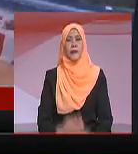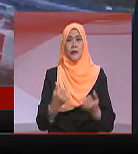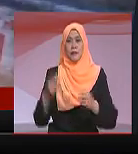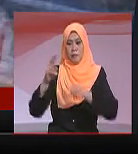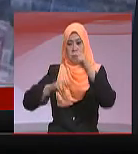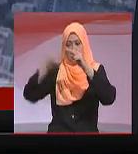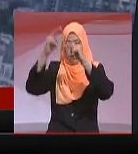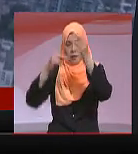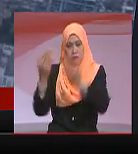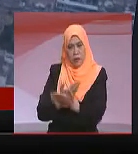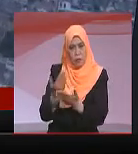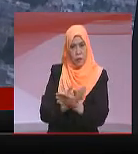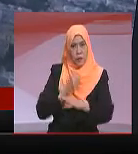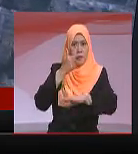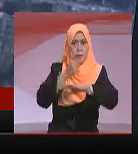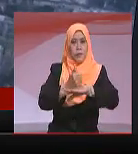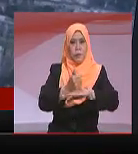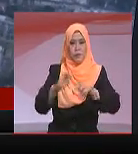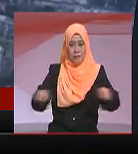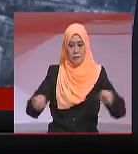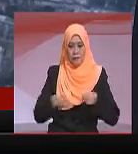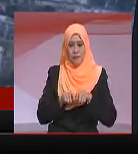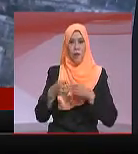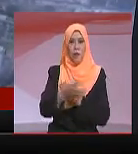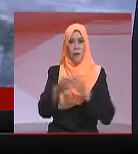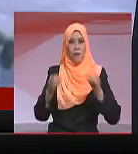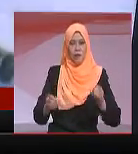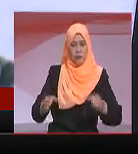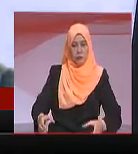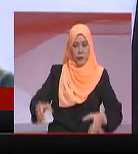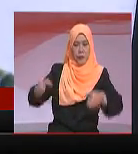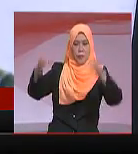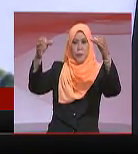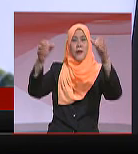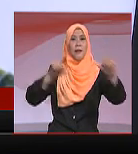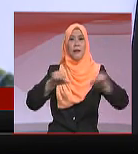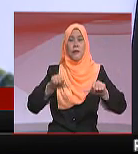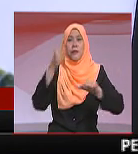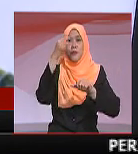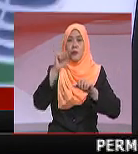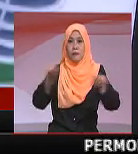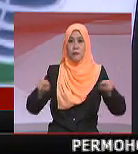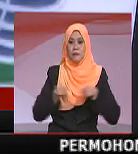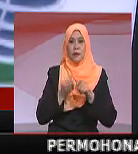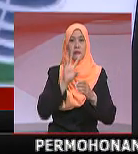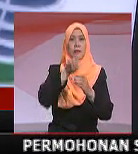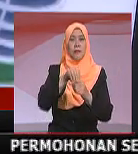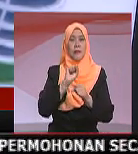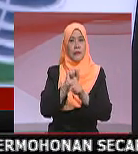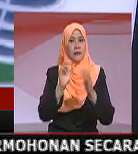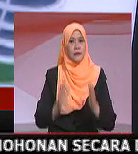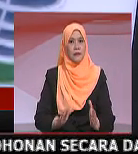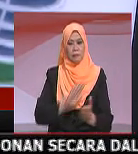Bangunan baharu tersebut akan mewujudkan ruang pejabat kondusif dan proaktif serta dapat menempatkan kakitangan Farma